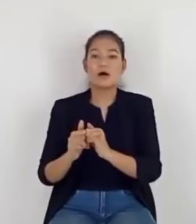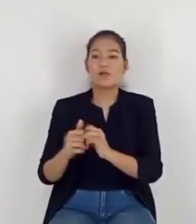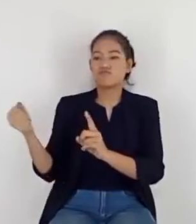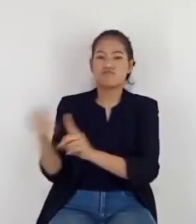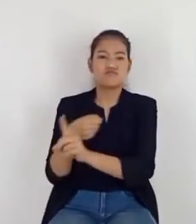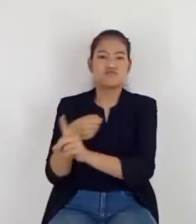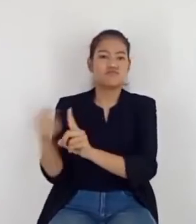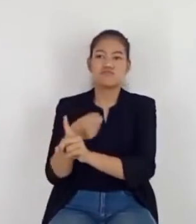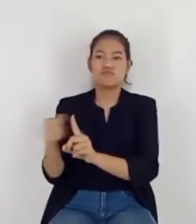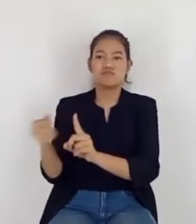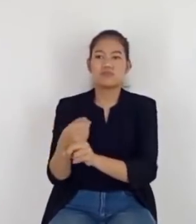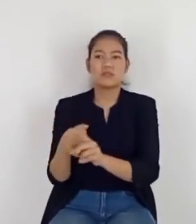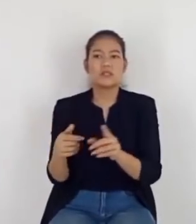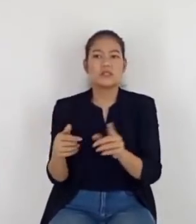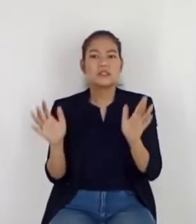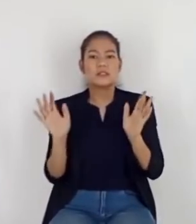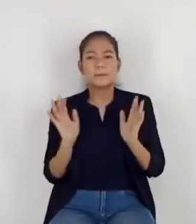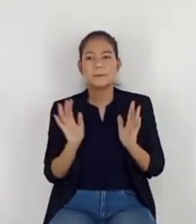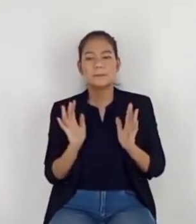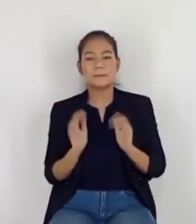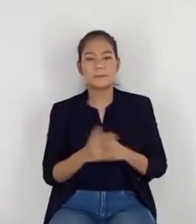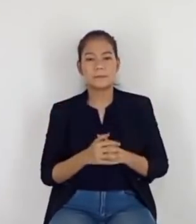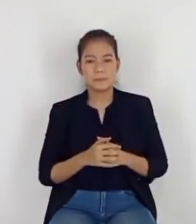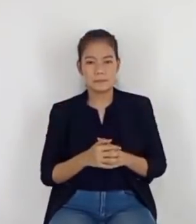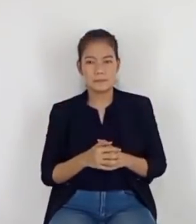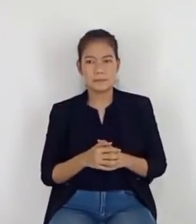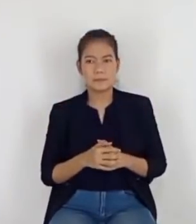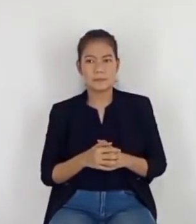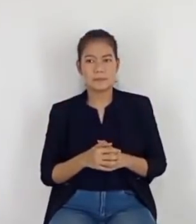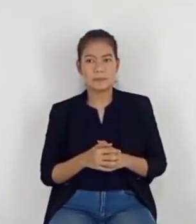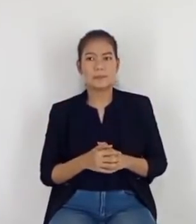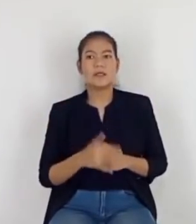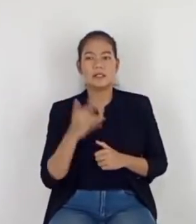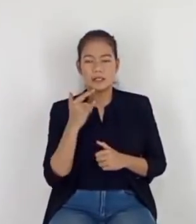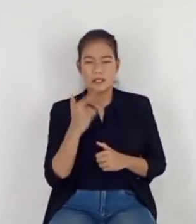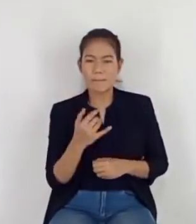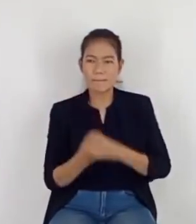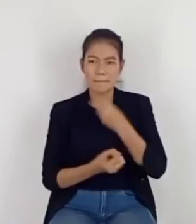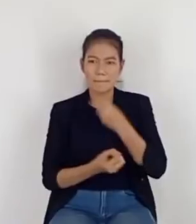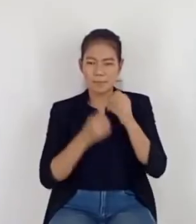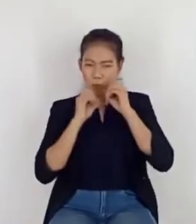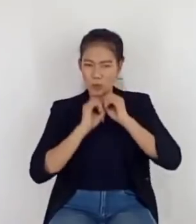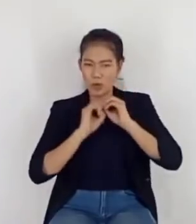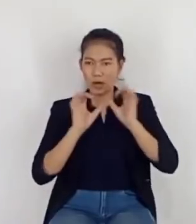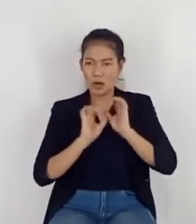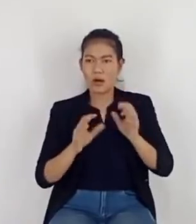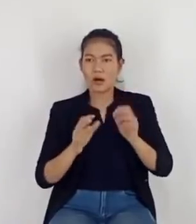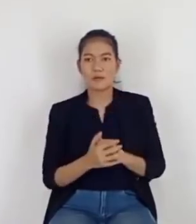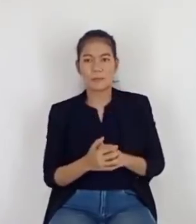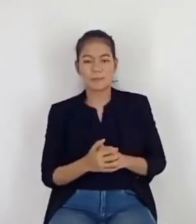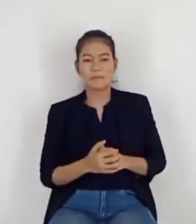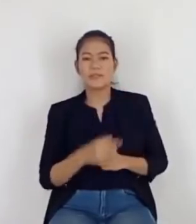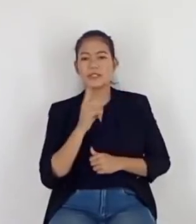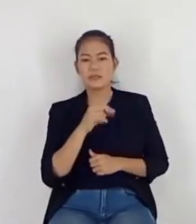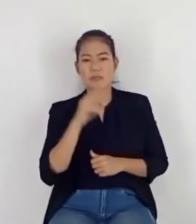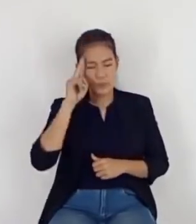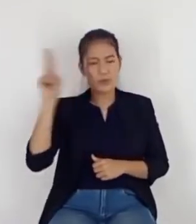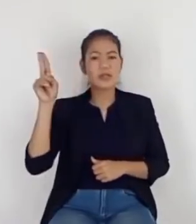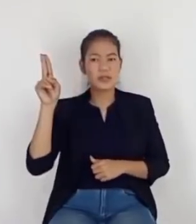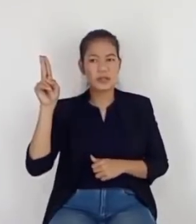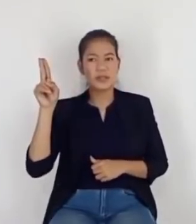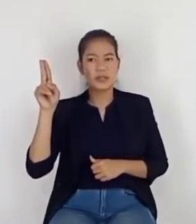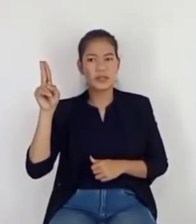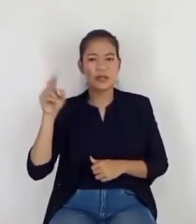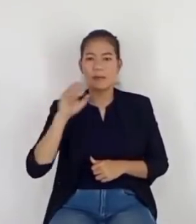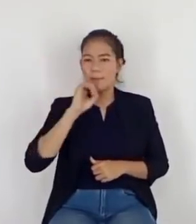dianiaya. Dalam penderitaan itu, kita tetap bersuara. Kita katakan, Tuhan,